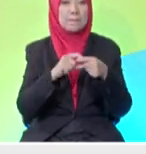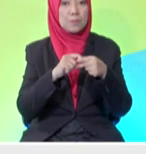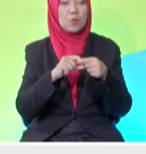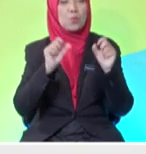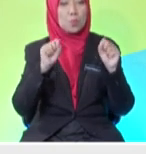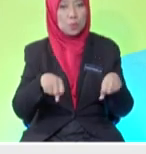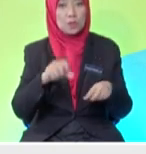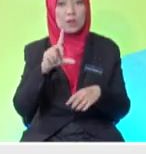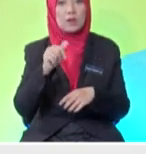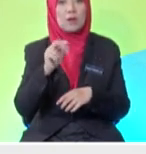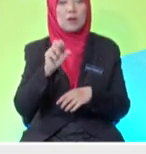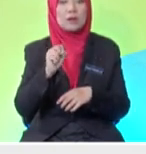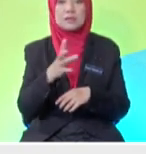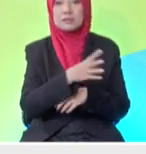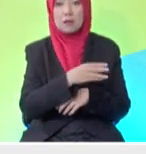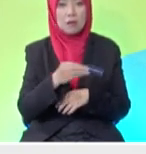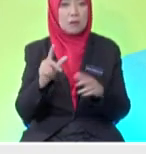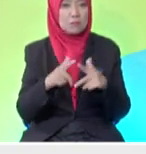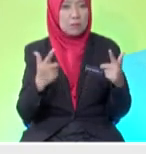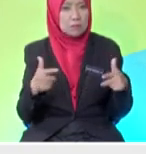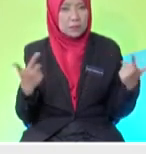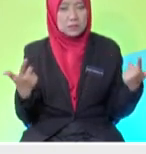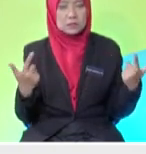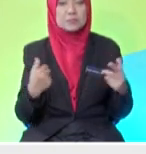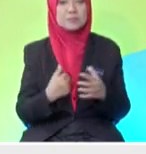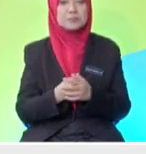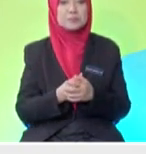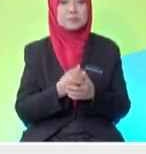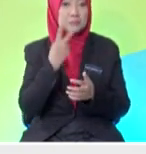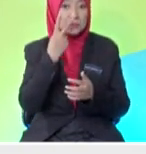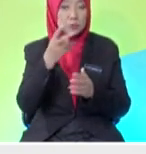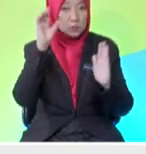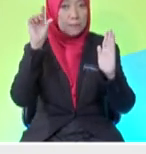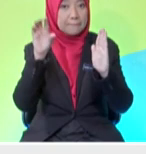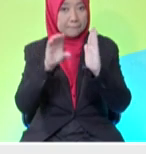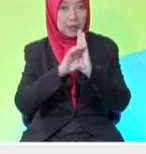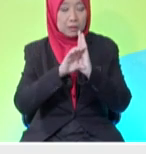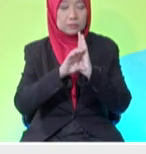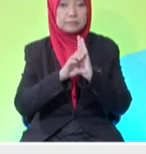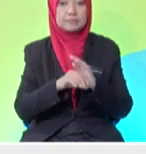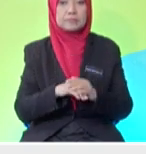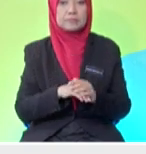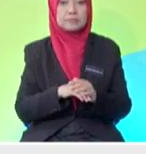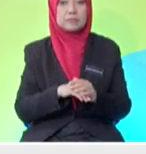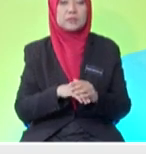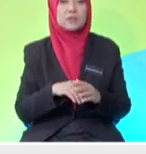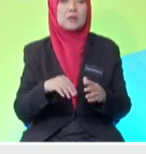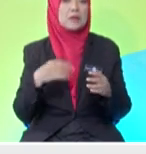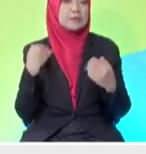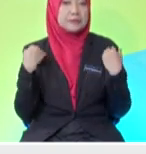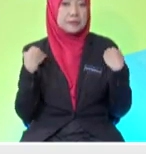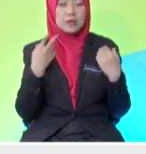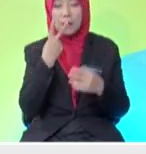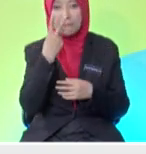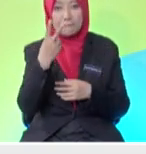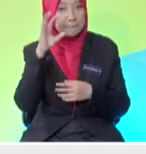Laras dan juga sebagainya Oke berdasarkan pada gambar aja pelajar dapat lihat gambar Spanyol ujung terbuka tuh